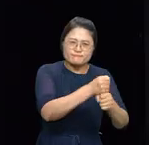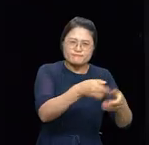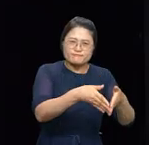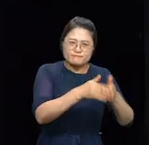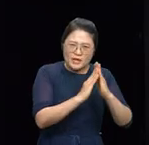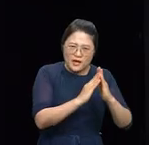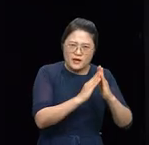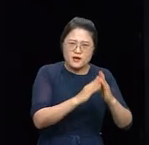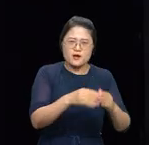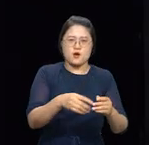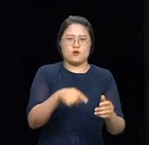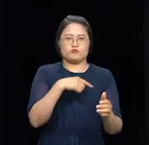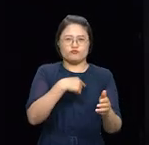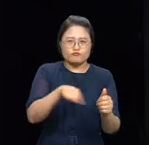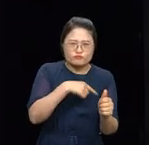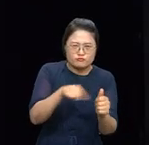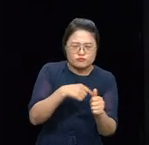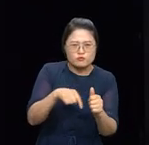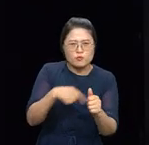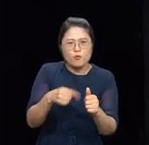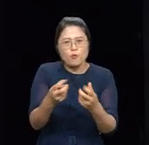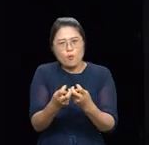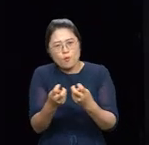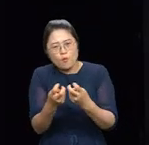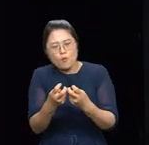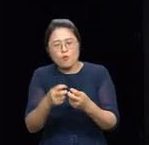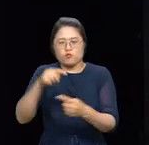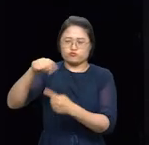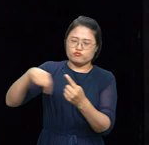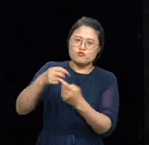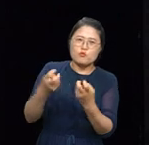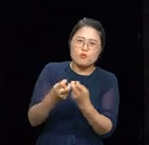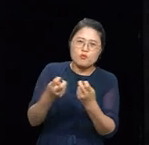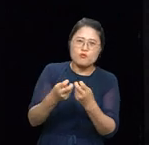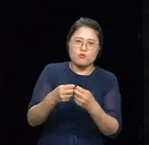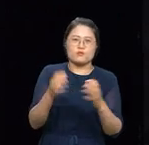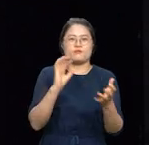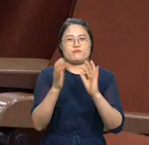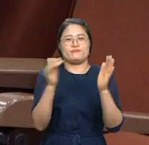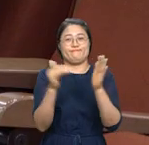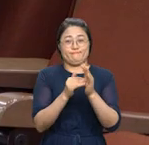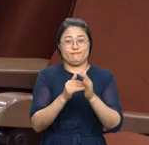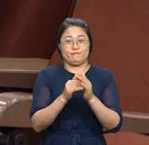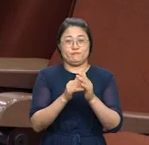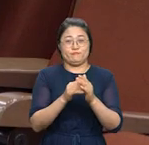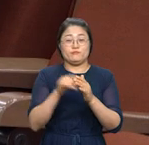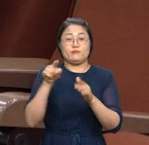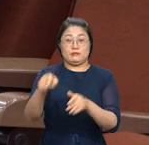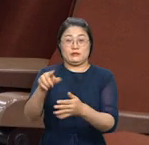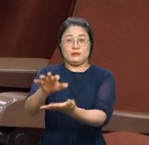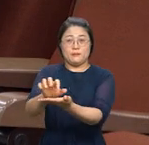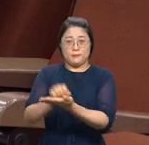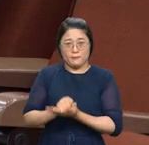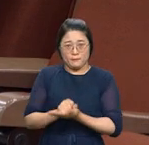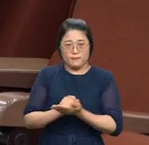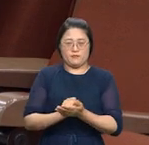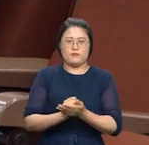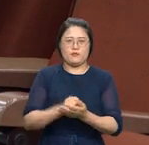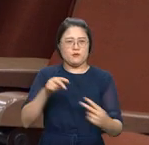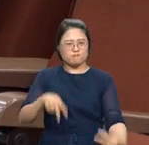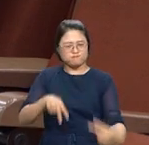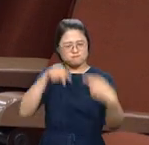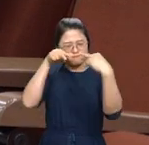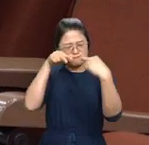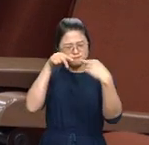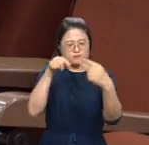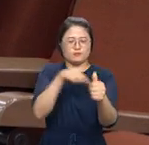구성해 교육 주제와 운영 방안에 대한 워크숍을 진행했는데요. 이를 통해 주민의 눈높이에 맞는 교육 과정을 기획할